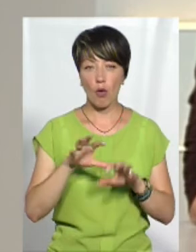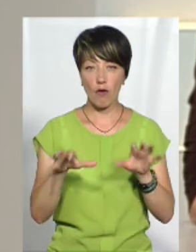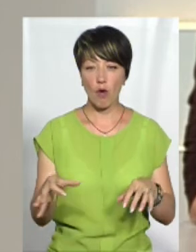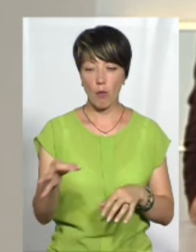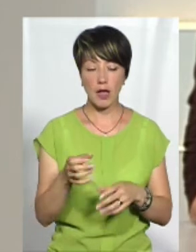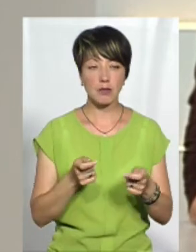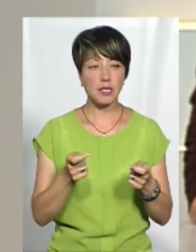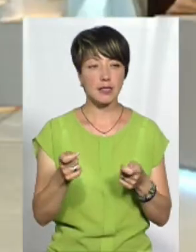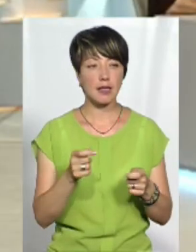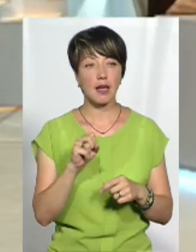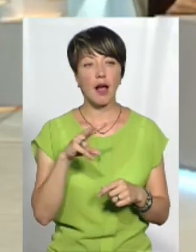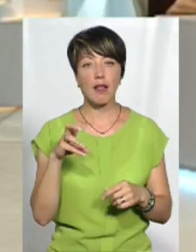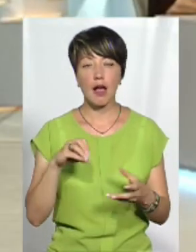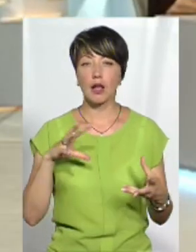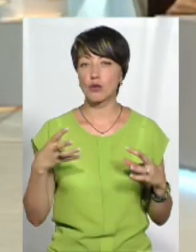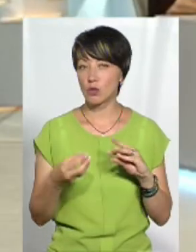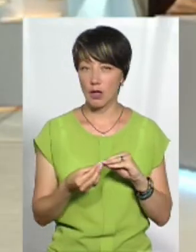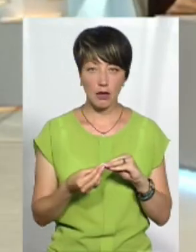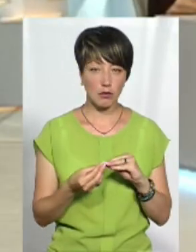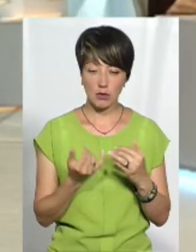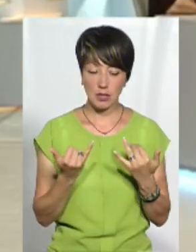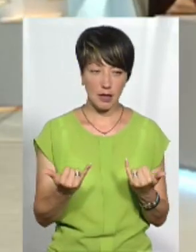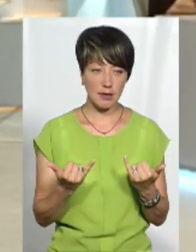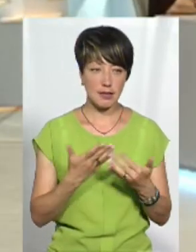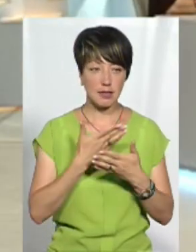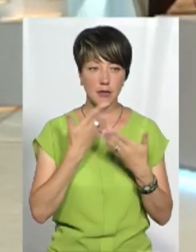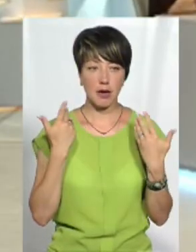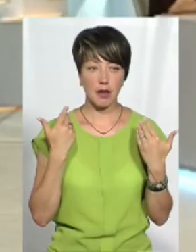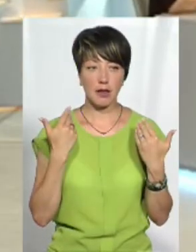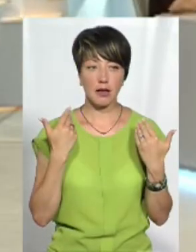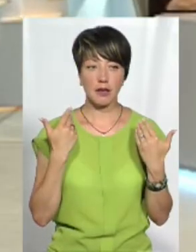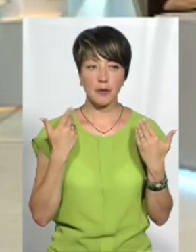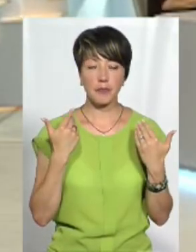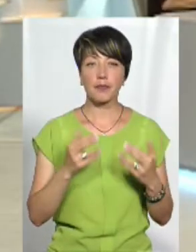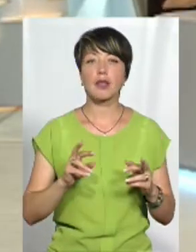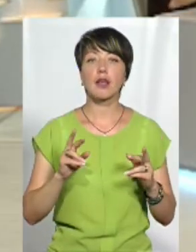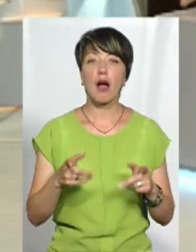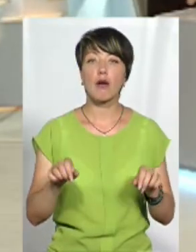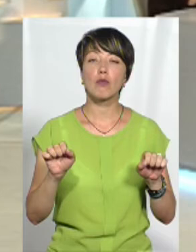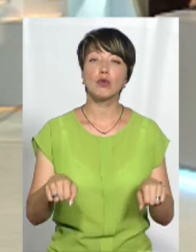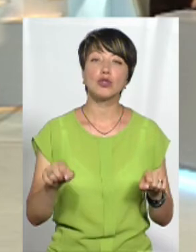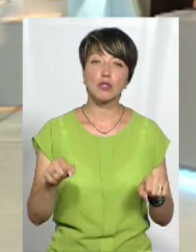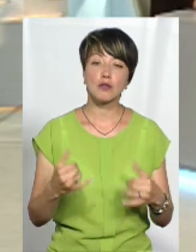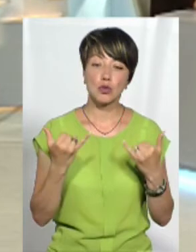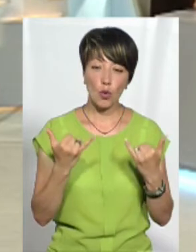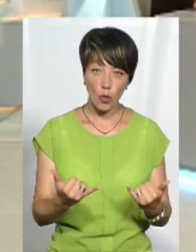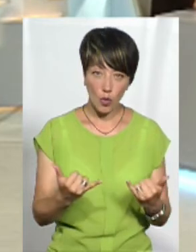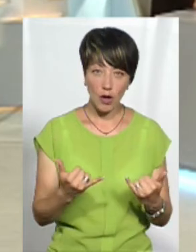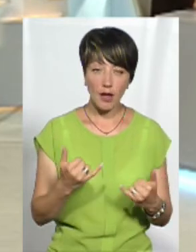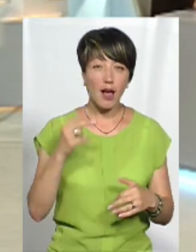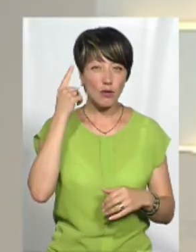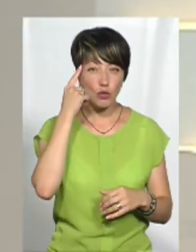обласної адміністрації, але результату, як ми бачимо, зараз немає. Наскільки реально, що сьогоднішнє